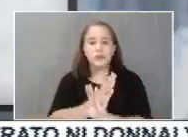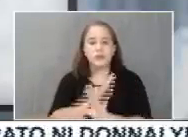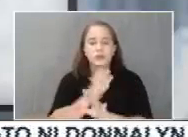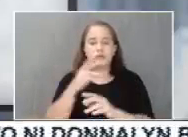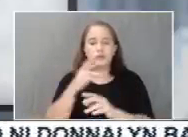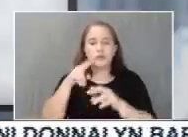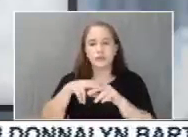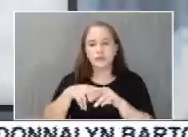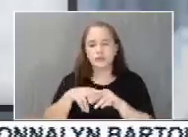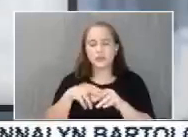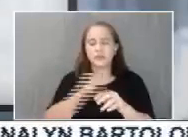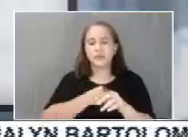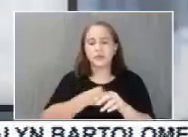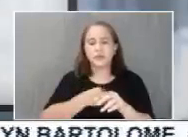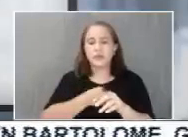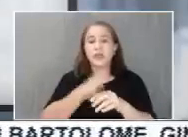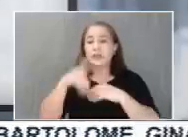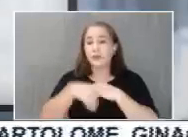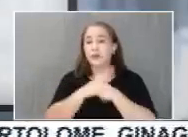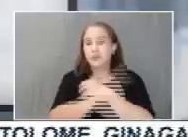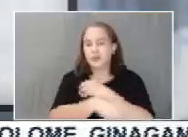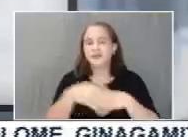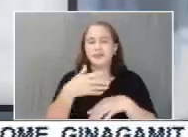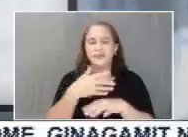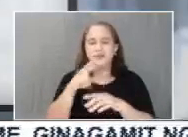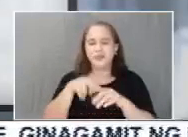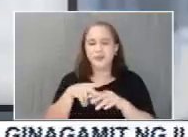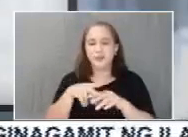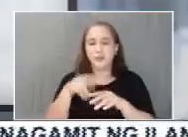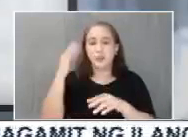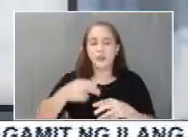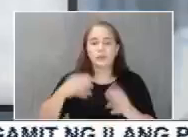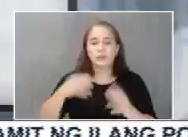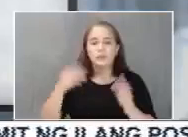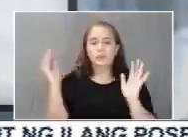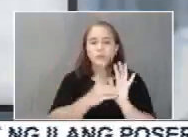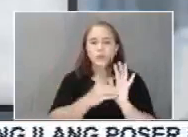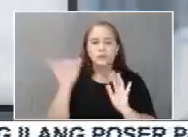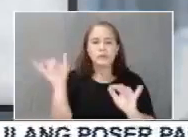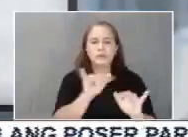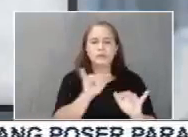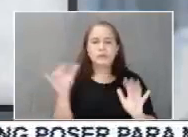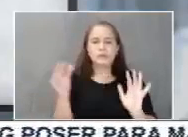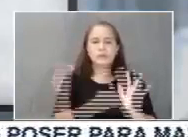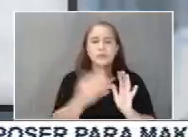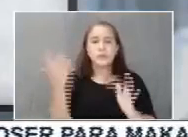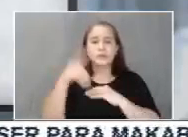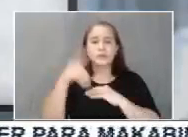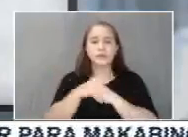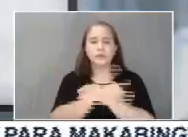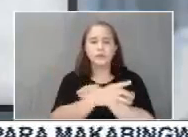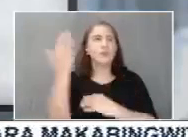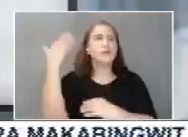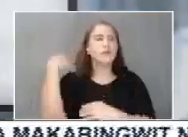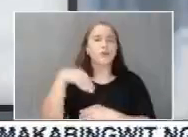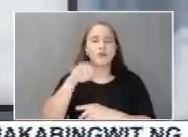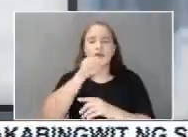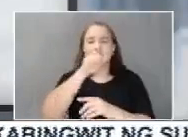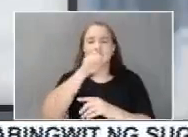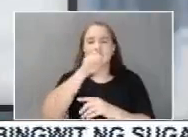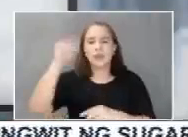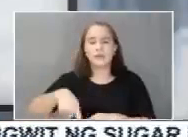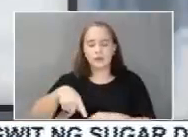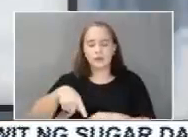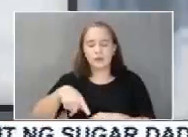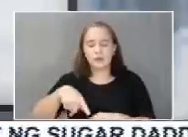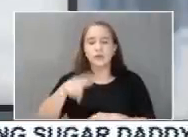41 degrees sa Catbalogan Samar, 40 degrees Celsius sa Tagbilaran, Bohol, ganun din sa Dipolog at Cotabato. Hanggat